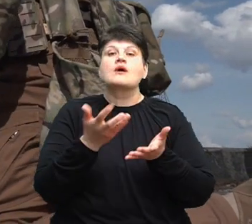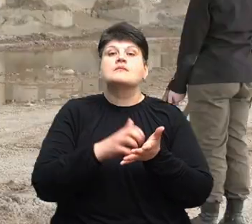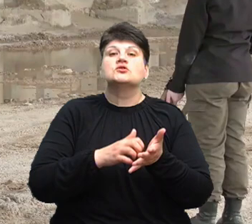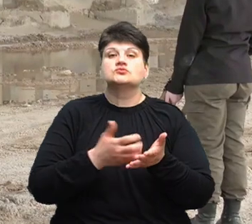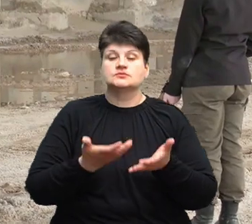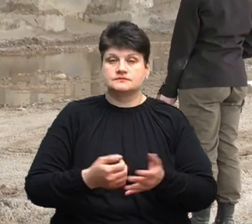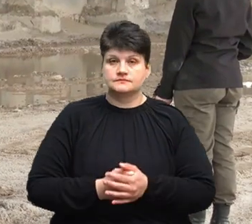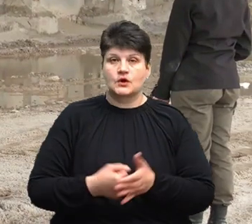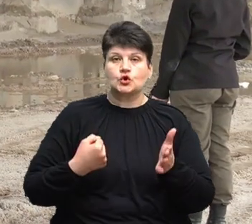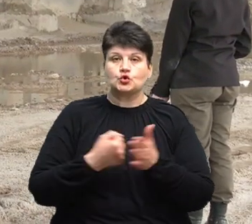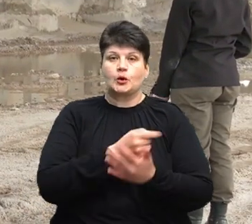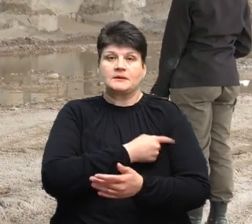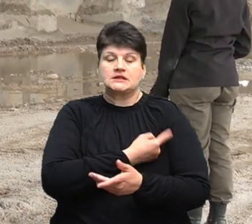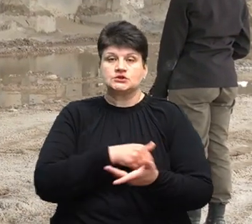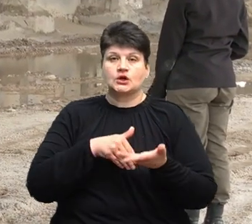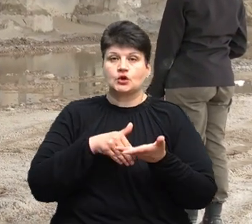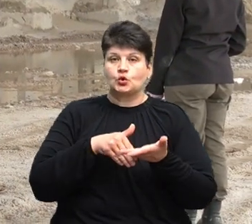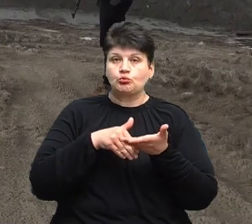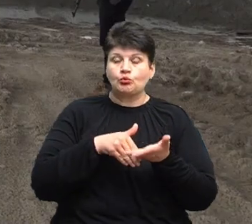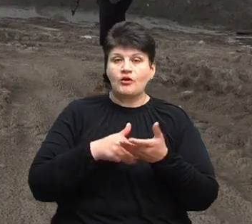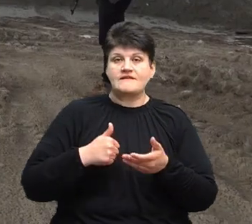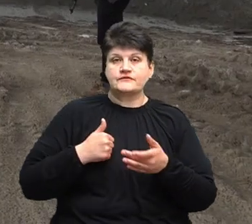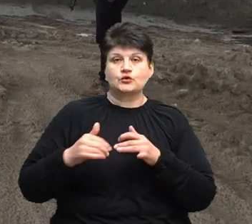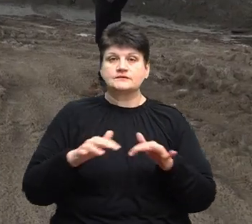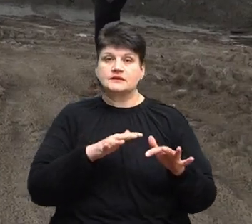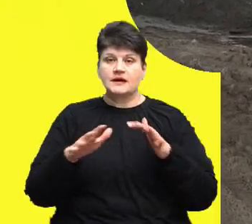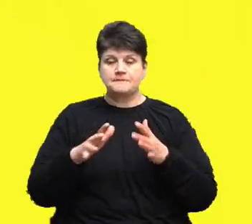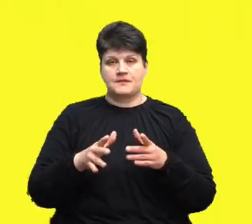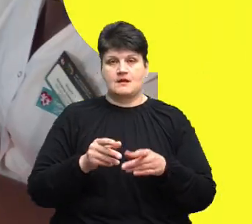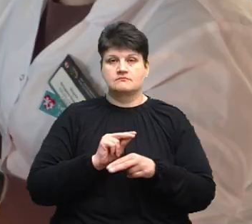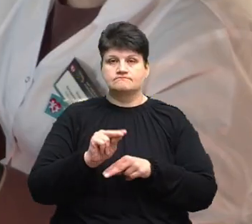Домедична допомога і військова тактика. У Тернополі тренує права молодь.